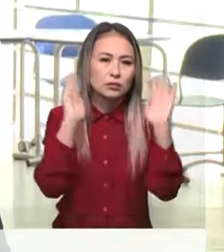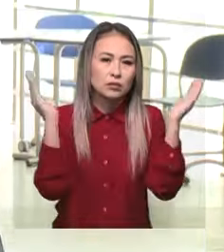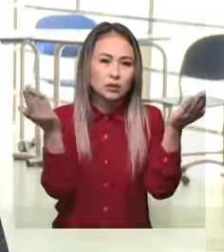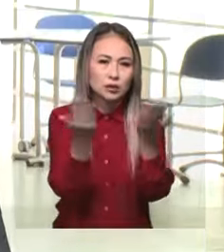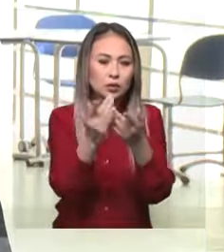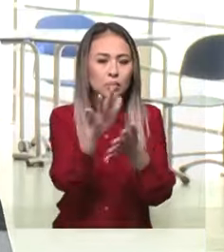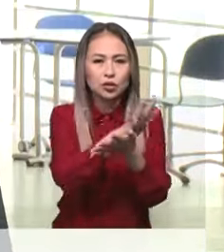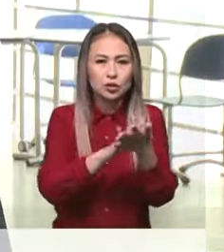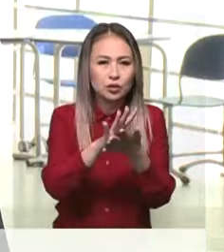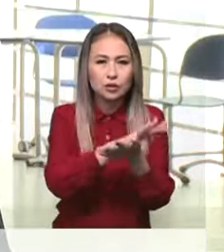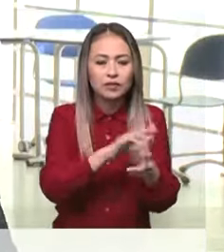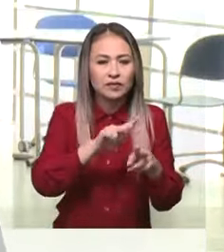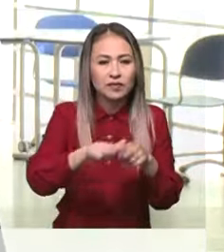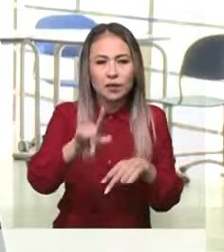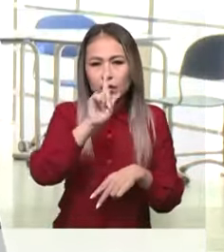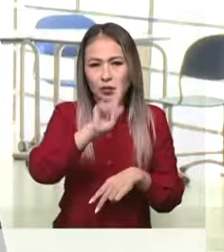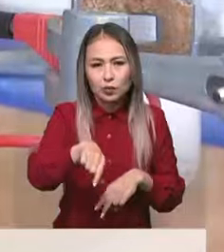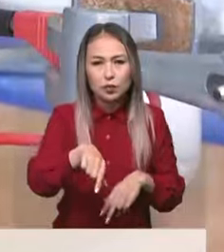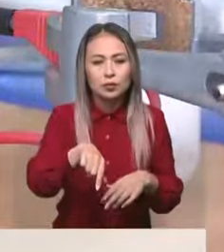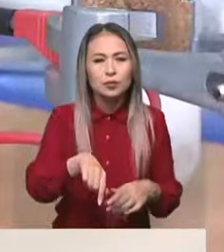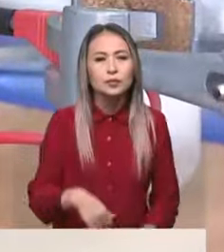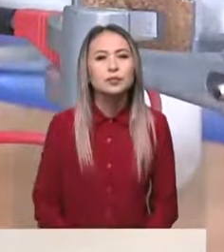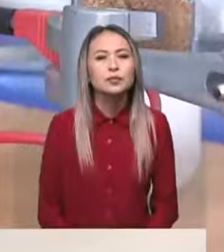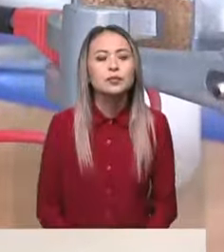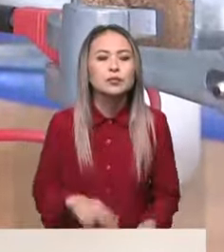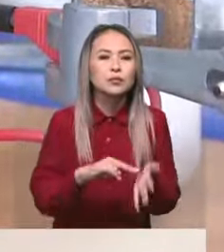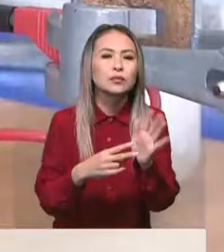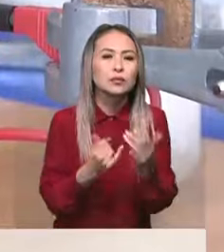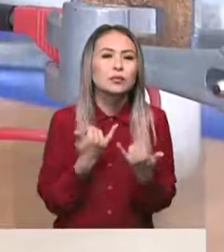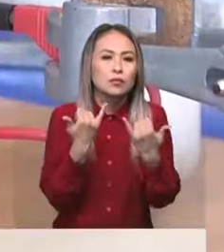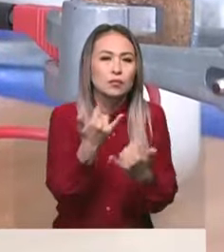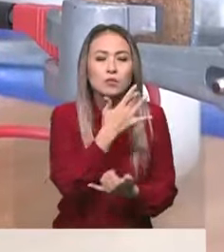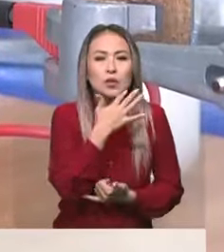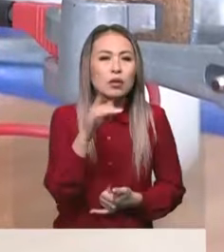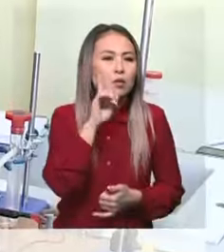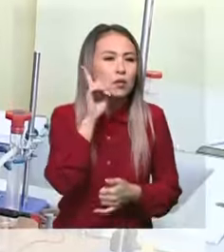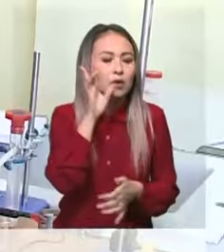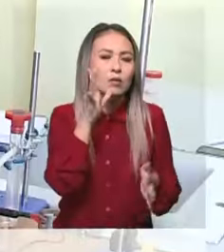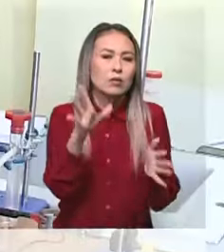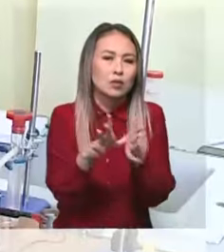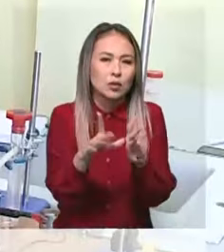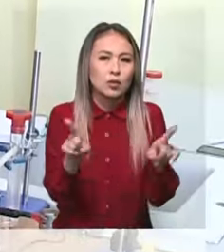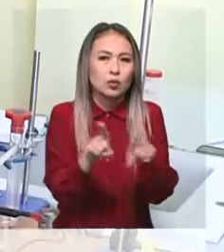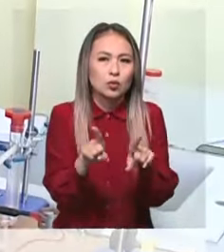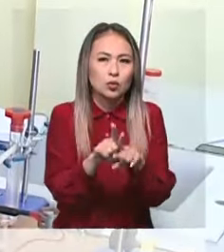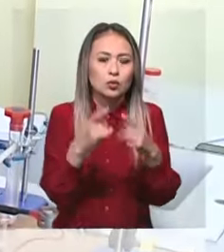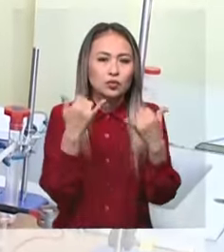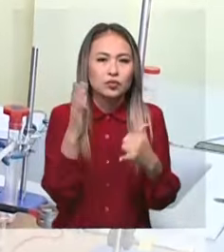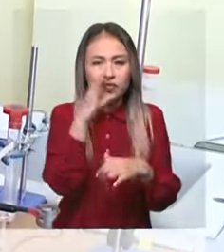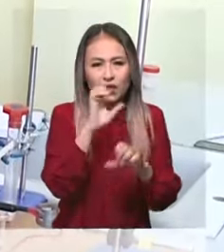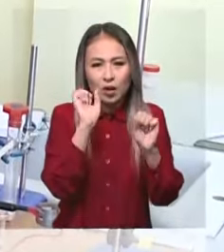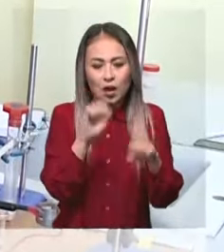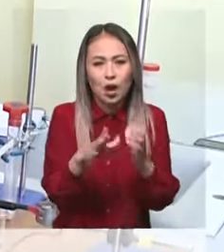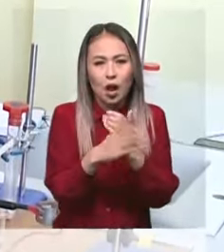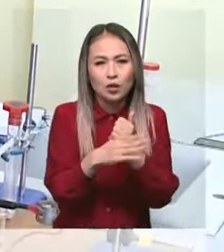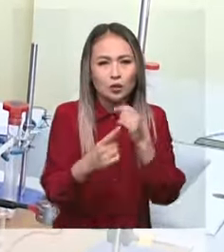ортаға да ешқандай зиян келтірмейтіндей керемет жобаның бірі. Жобаның берері мол, жасыл энергияға көшуге де мол мүмкіндік. Атыраулық